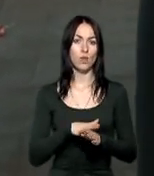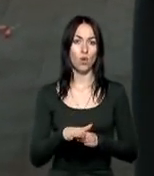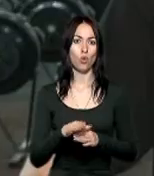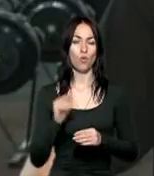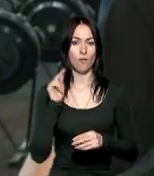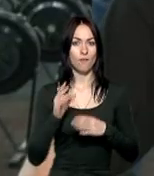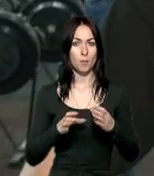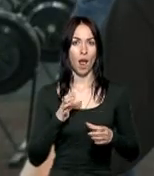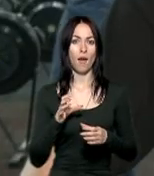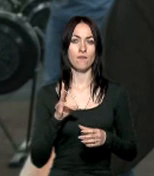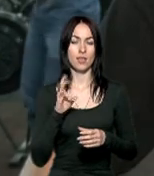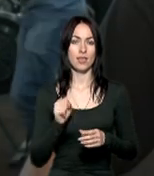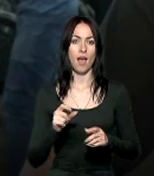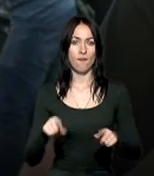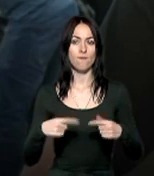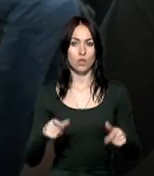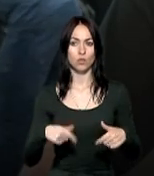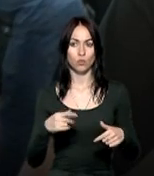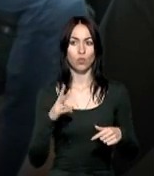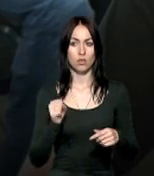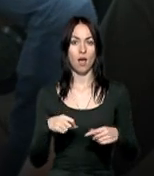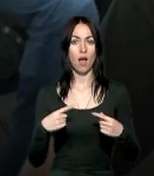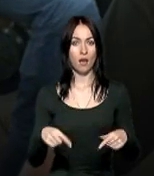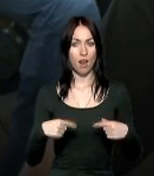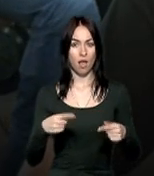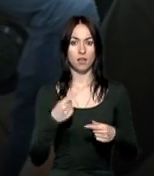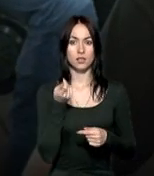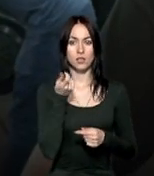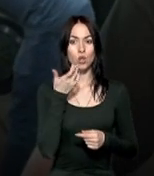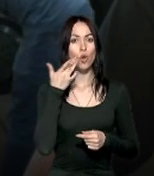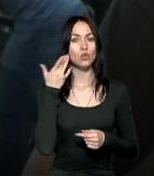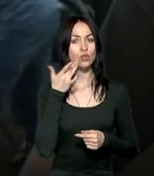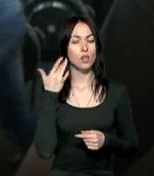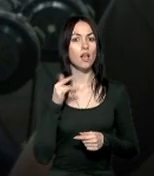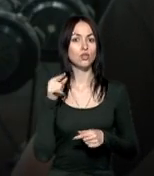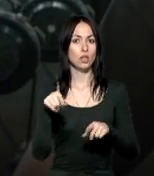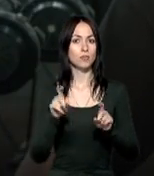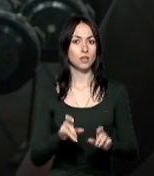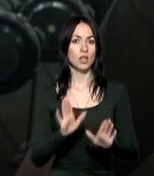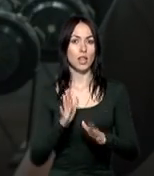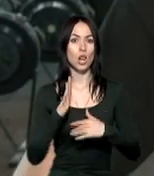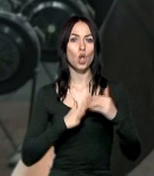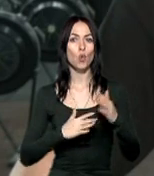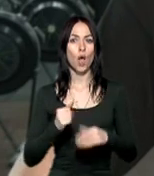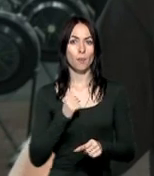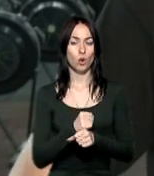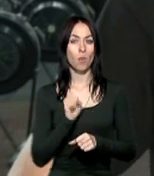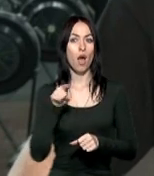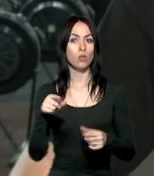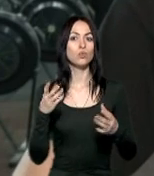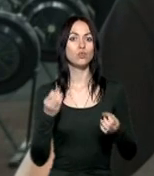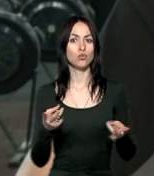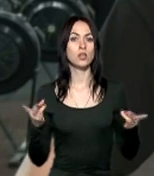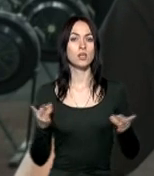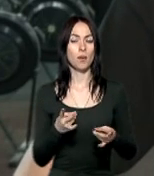Відмінюється тому, що на коляскі якби трошки легше. Ти там сидиш, і тільки руками робиш. А тут треба ще і ногами